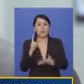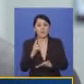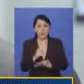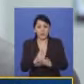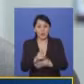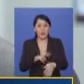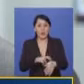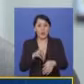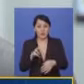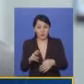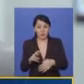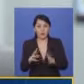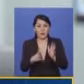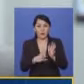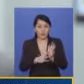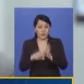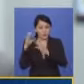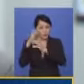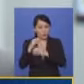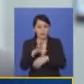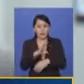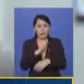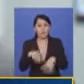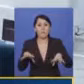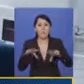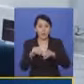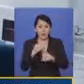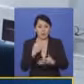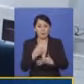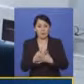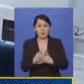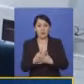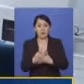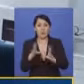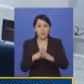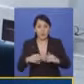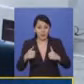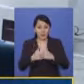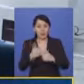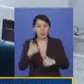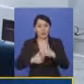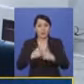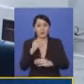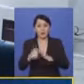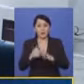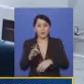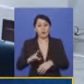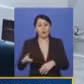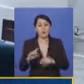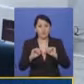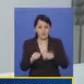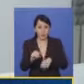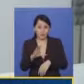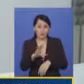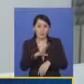тиіс болатын. Бізге 9 ролик келіп түсті, біз барлығын қарап шықтық. Парасатты отбасы байқауына қала мен аудан отбасылары қатысуға мүмкіндік